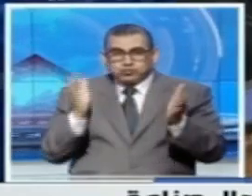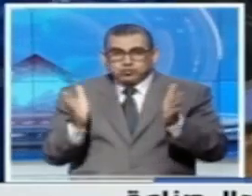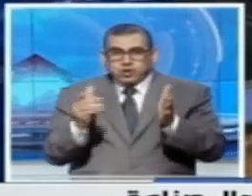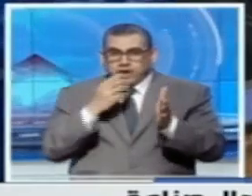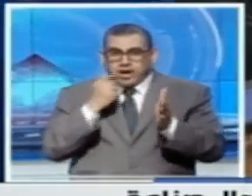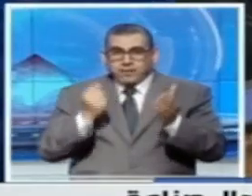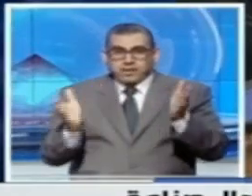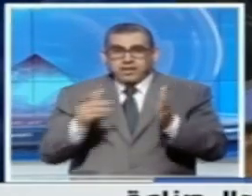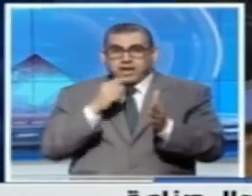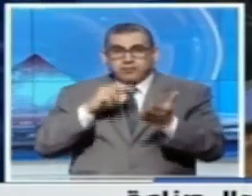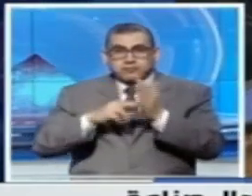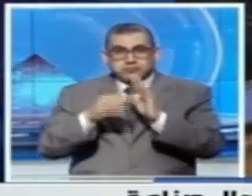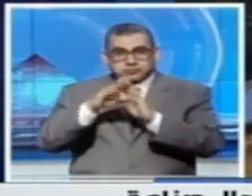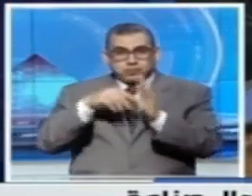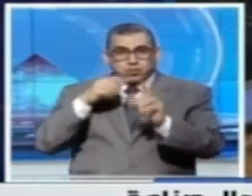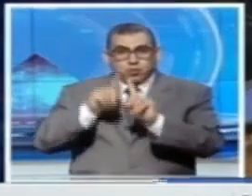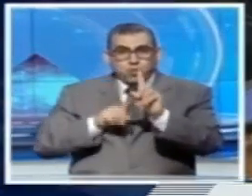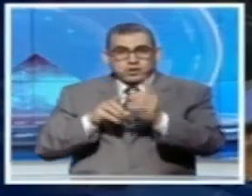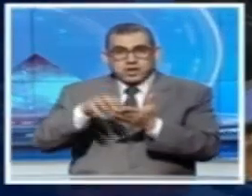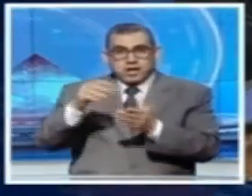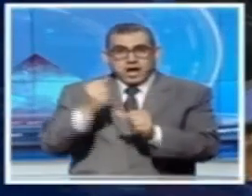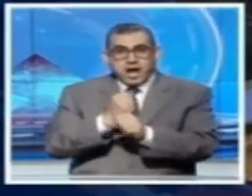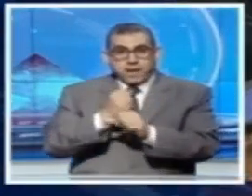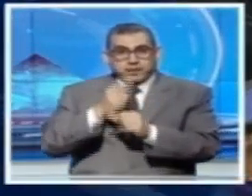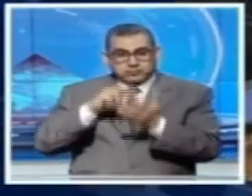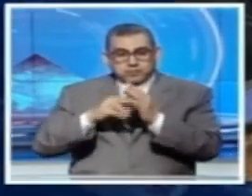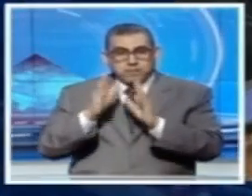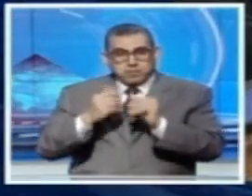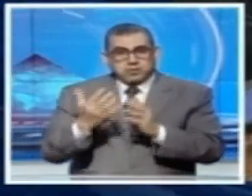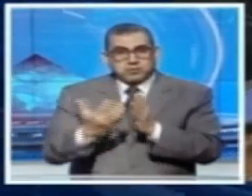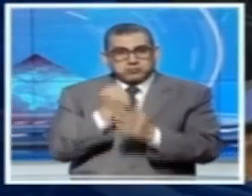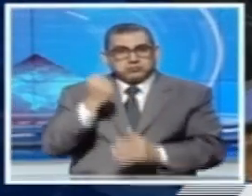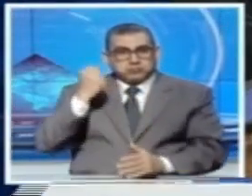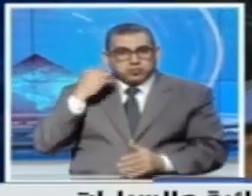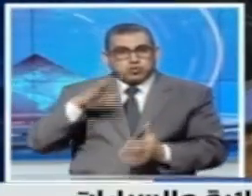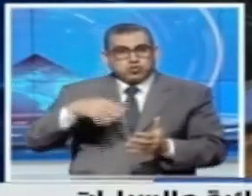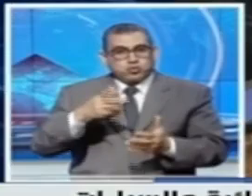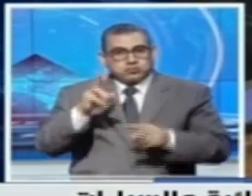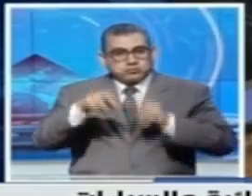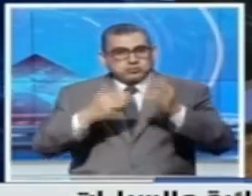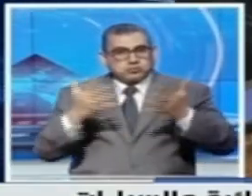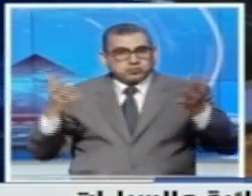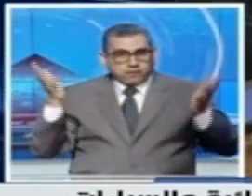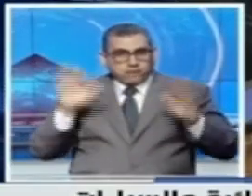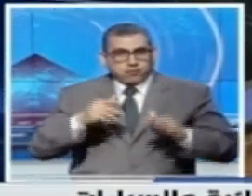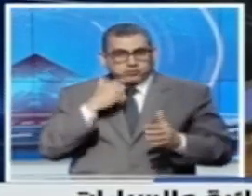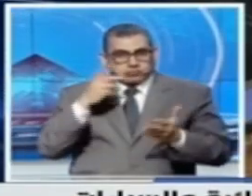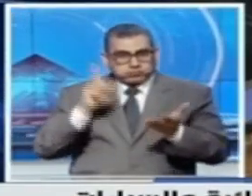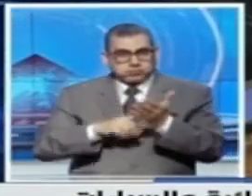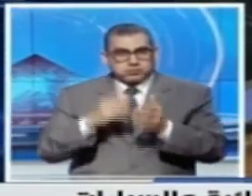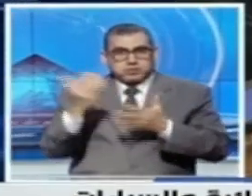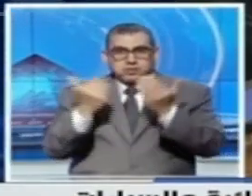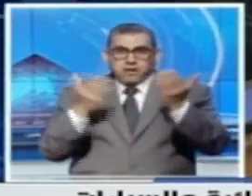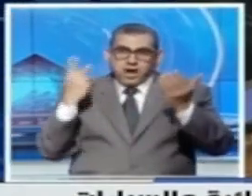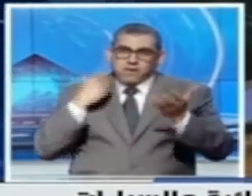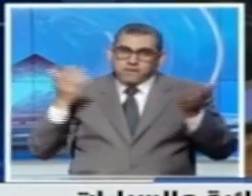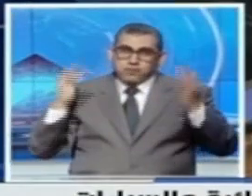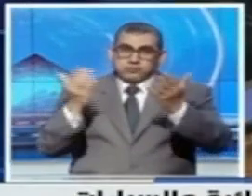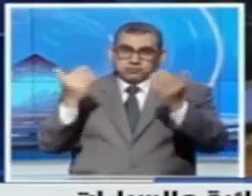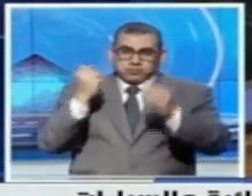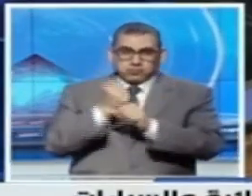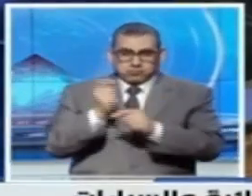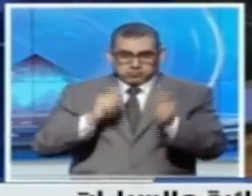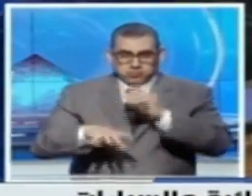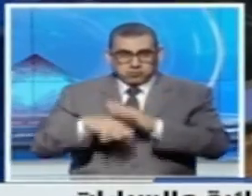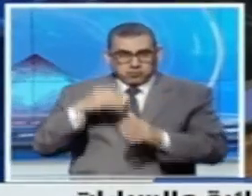وفي هذا الإطار أشار وزير قطاع الأعمال إلى أن مصر تمتلك سوقا محلية قادرة على استيعاب أعداد كبيرة من